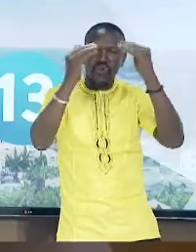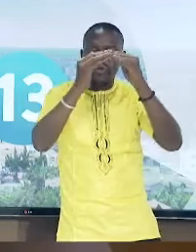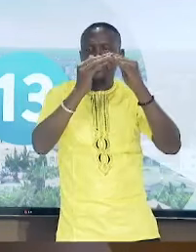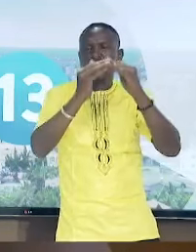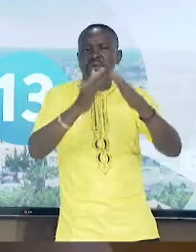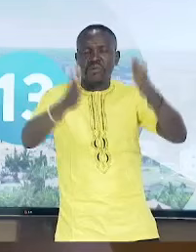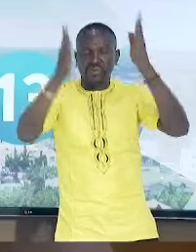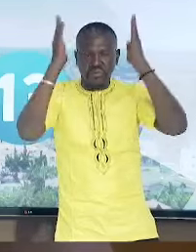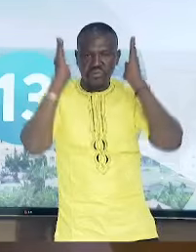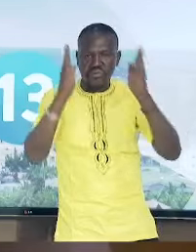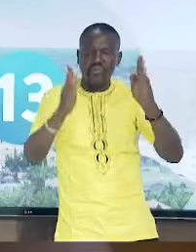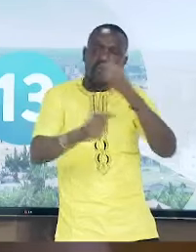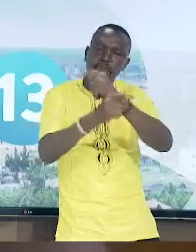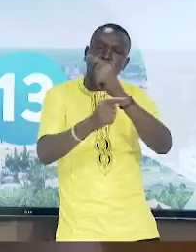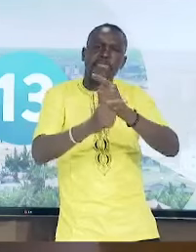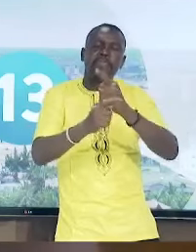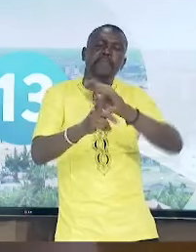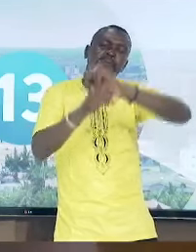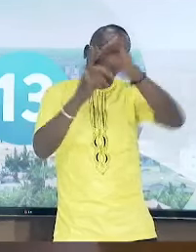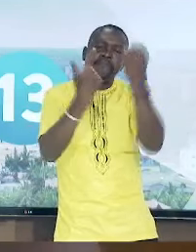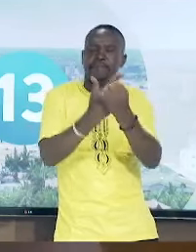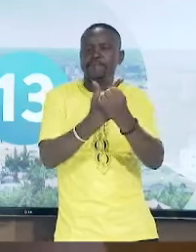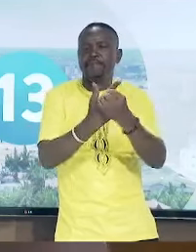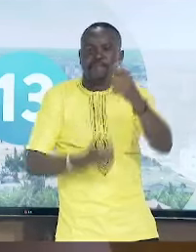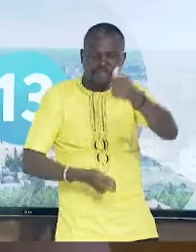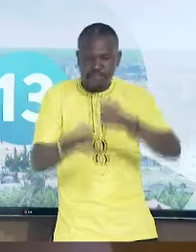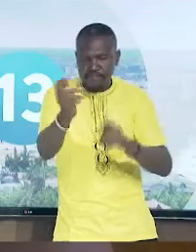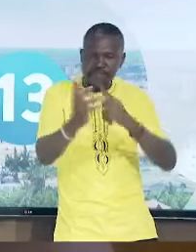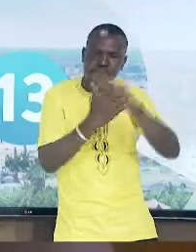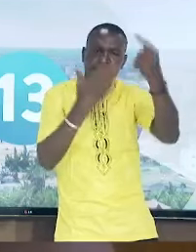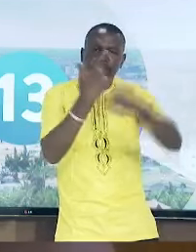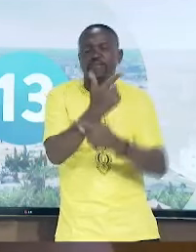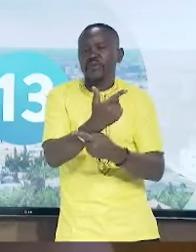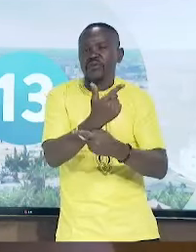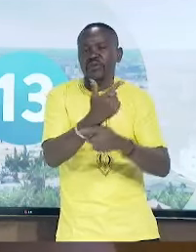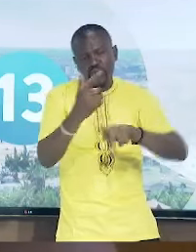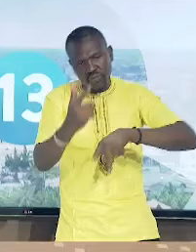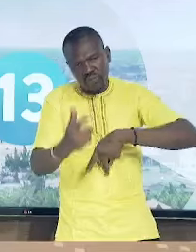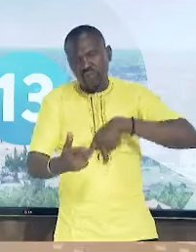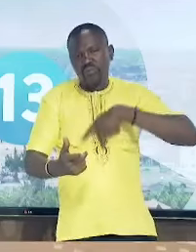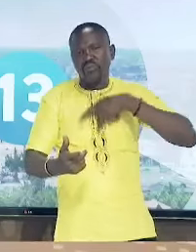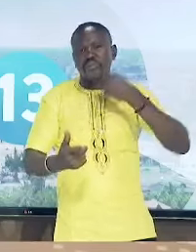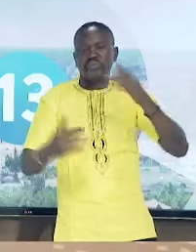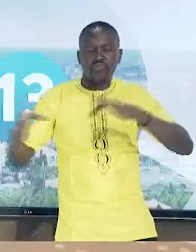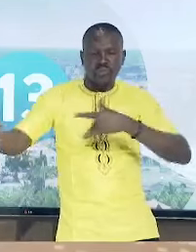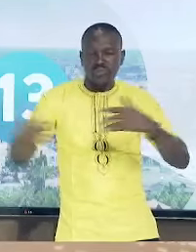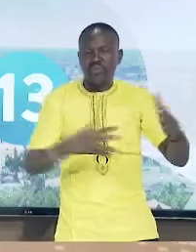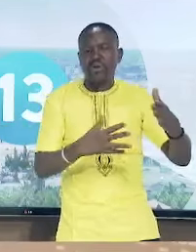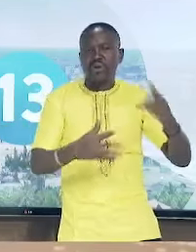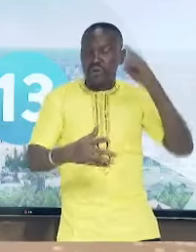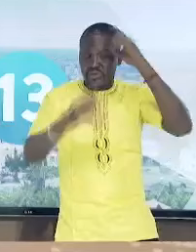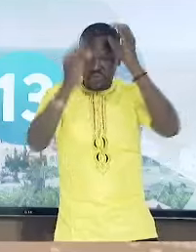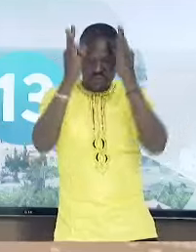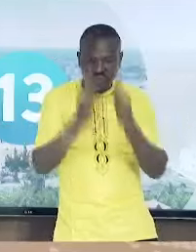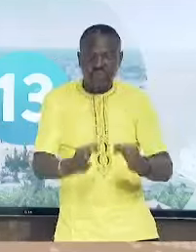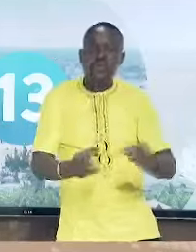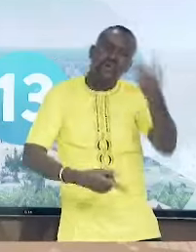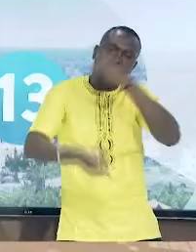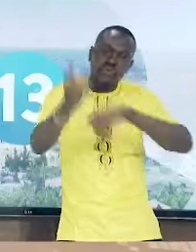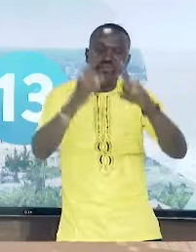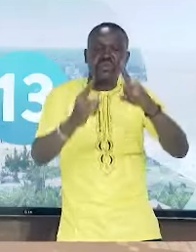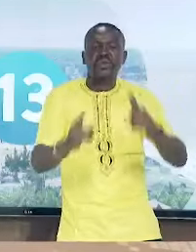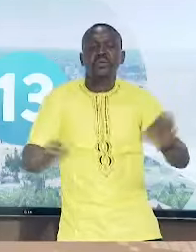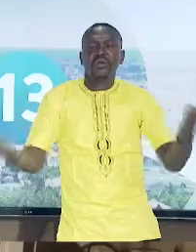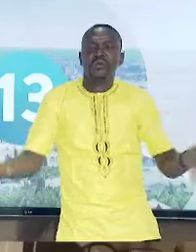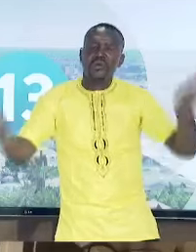maîtrise d'œuvres sociales et la gestion des projets sensibles au conflit. L'initiative vient à point nommé selon